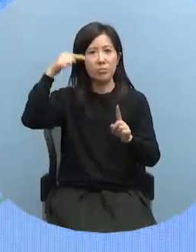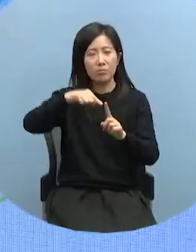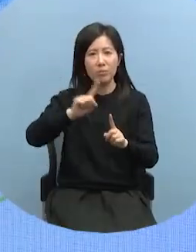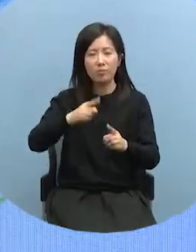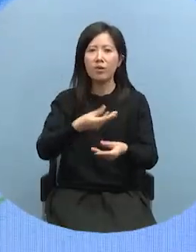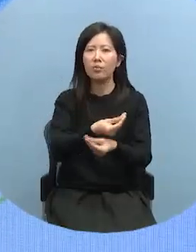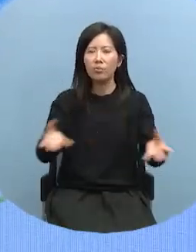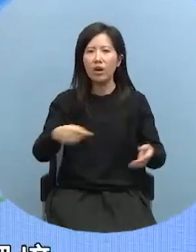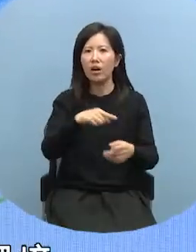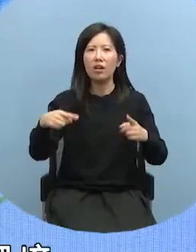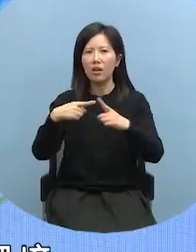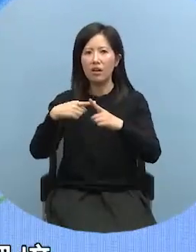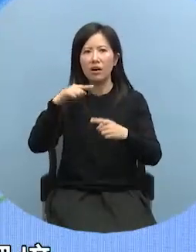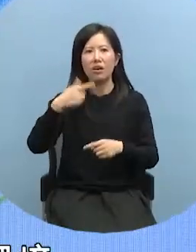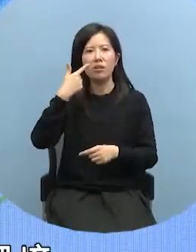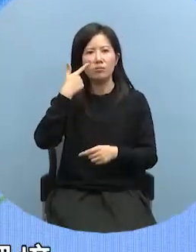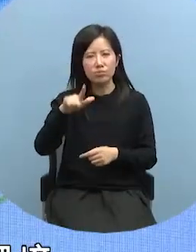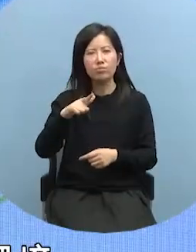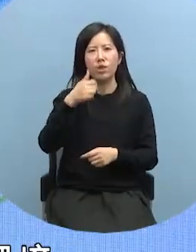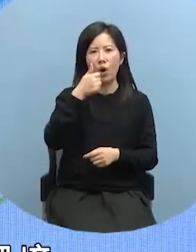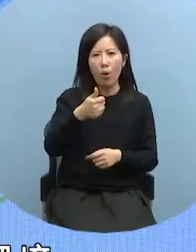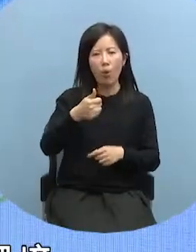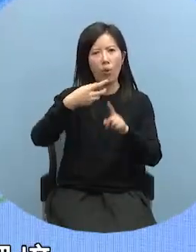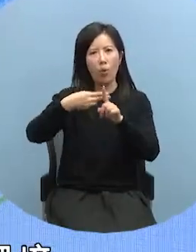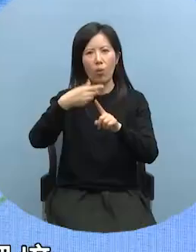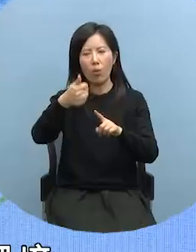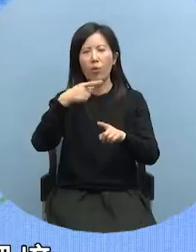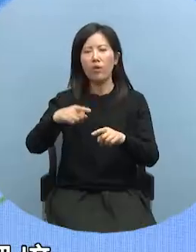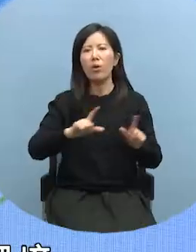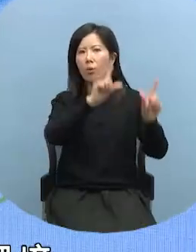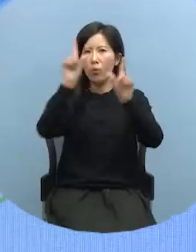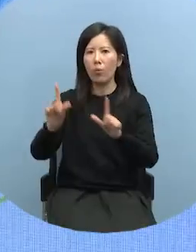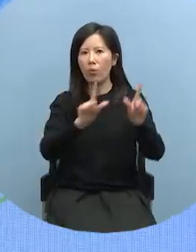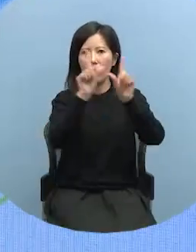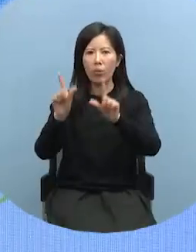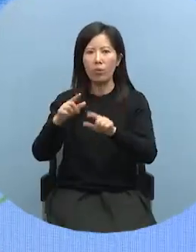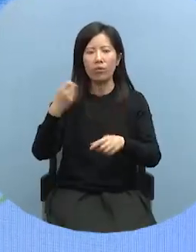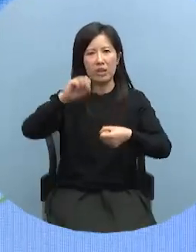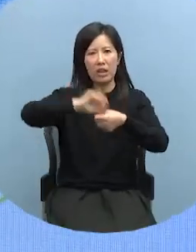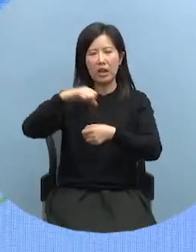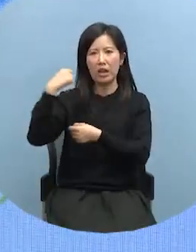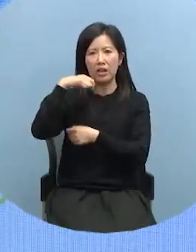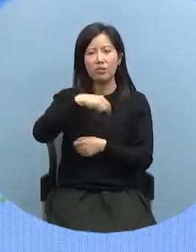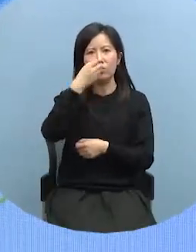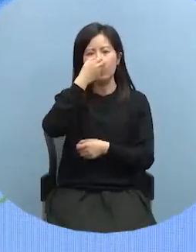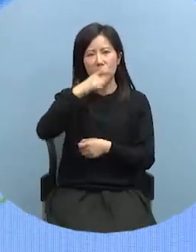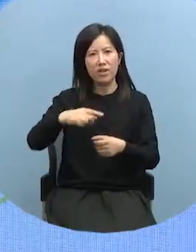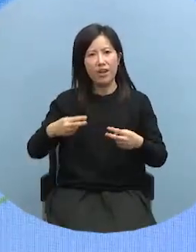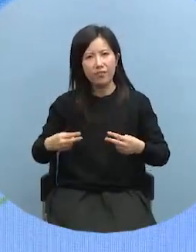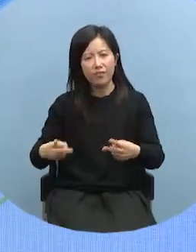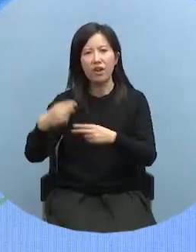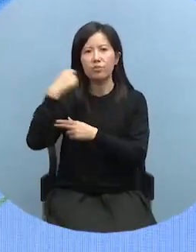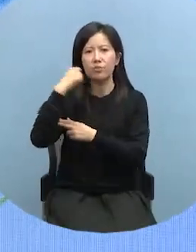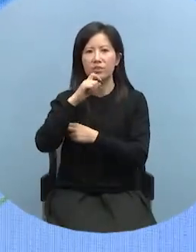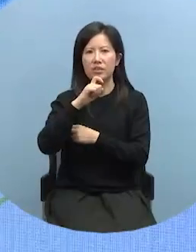都係為市民創造更加好、更加優質嘅生活環境，同時增強香港我哋嘅發展動